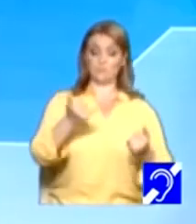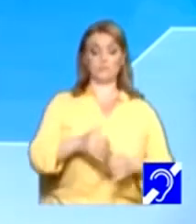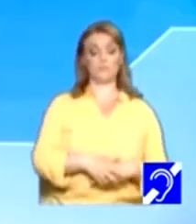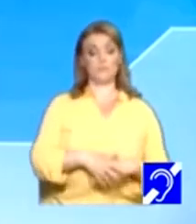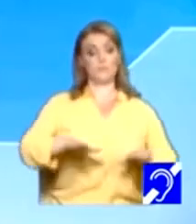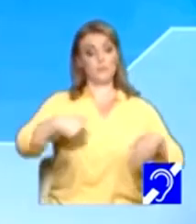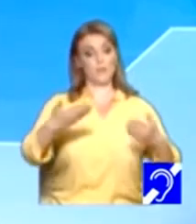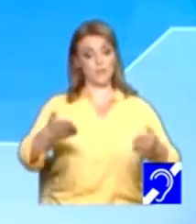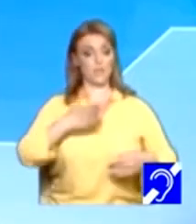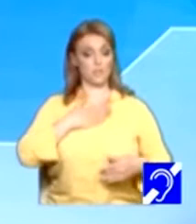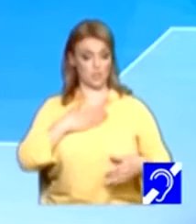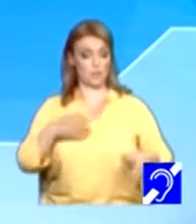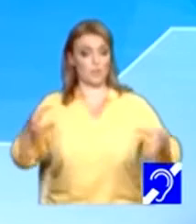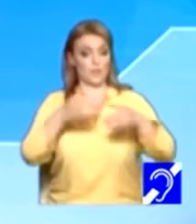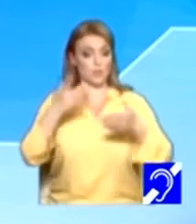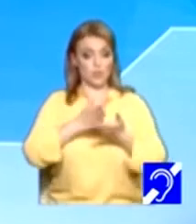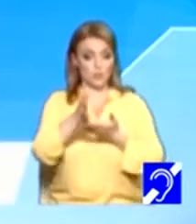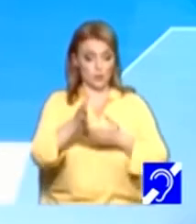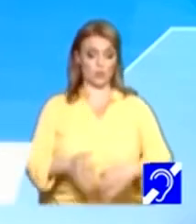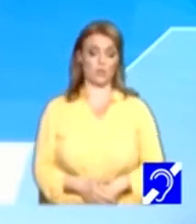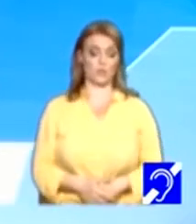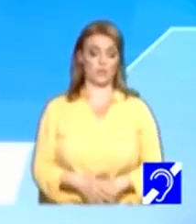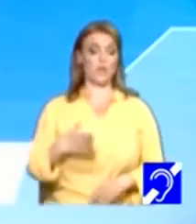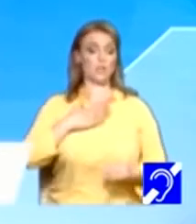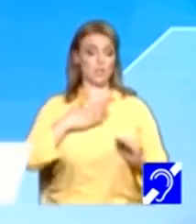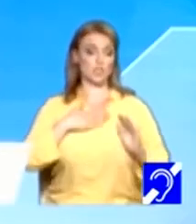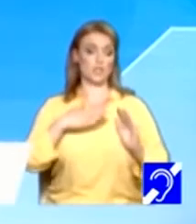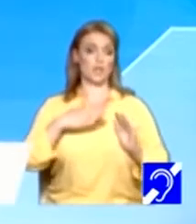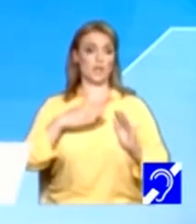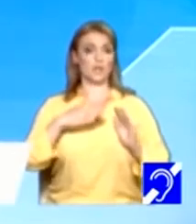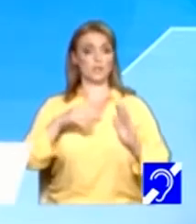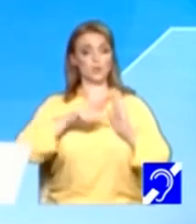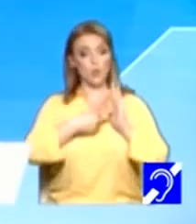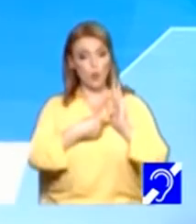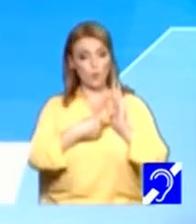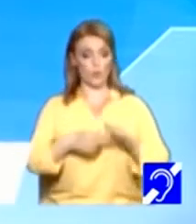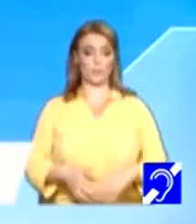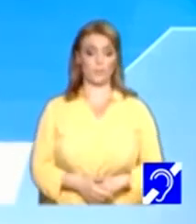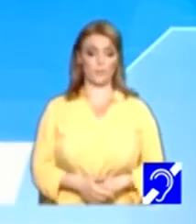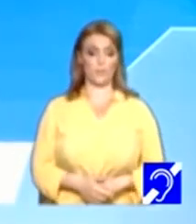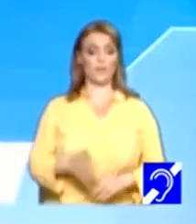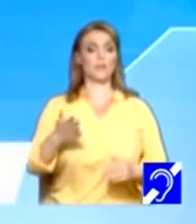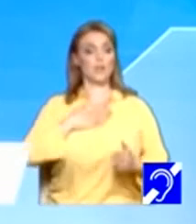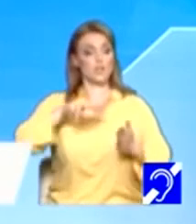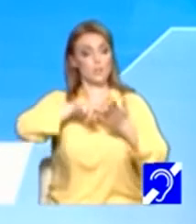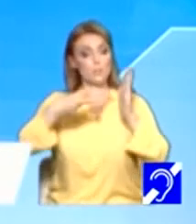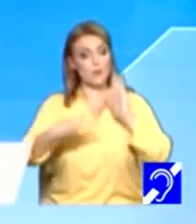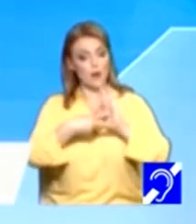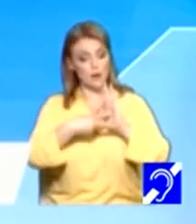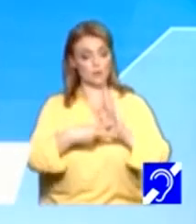oferta Partidului Politic Șor de dezvoltare, sau mai bine spus, strategia de dezvoltare a țării, care este una foarte simplă, este o strategie